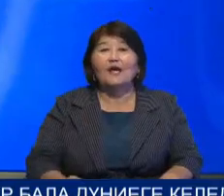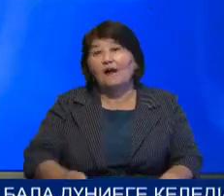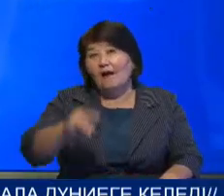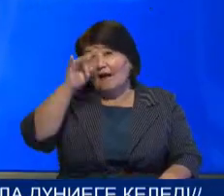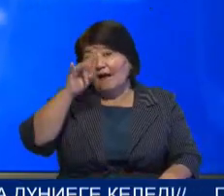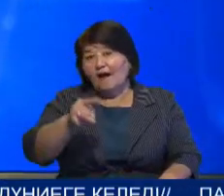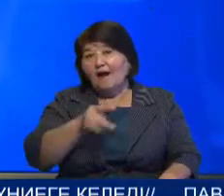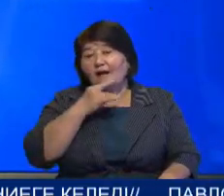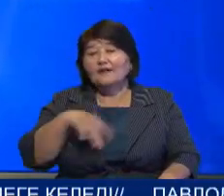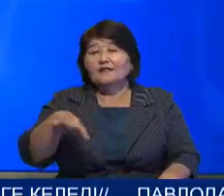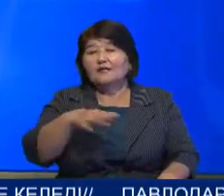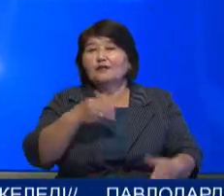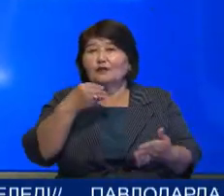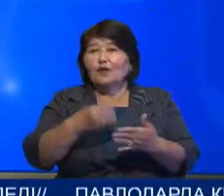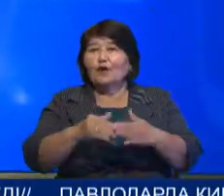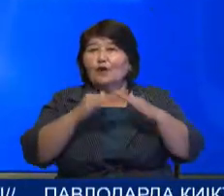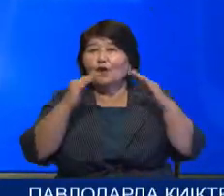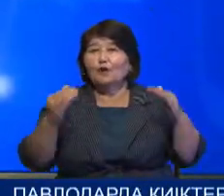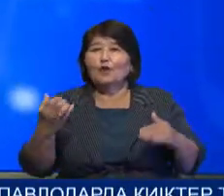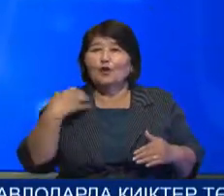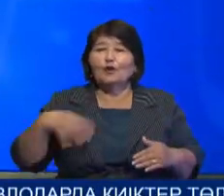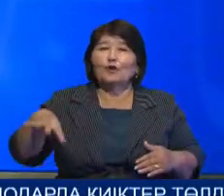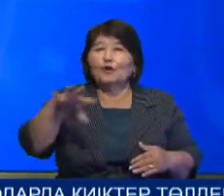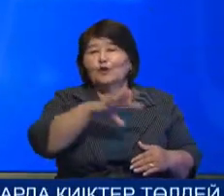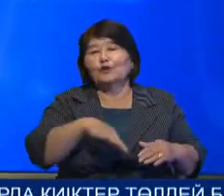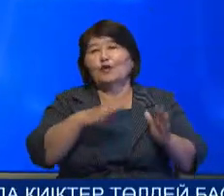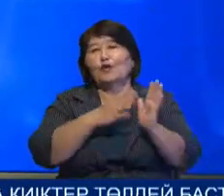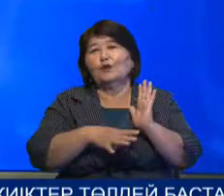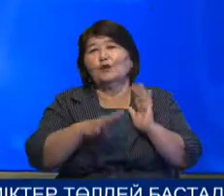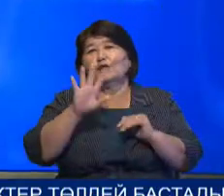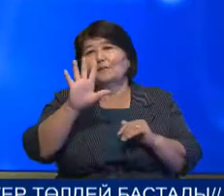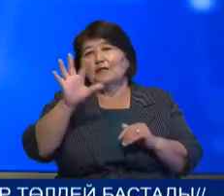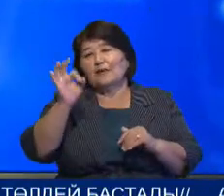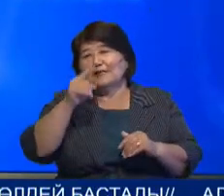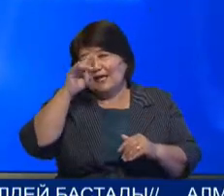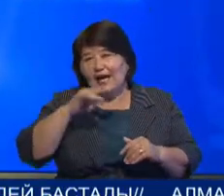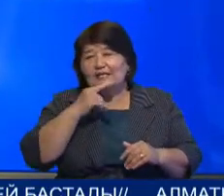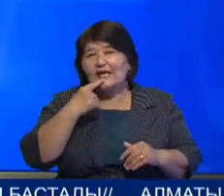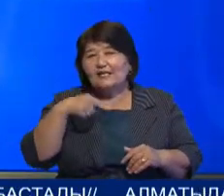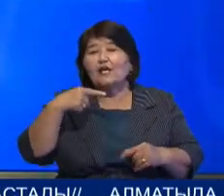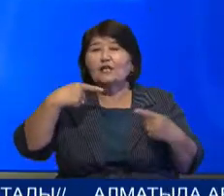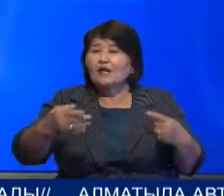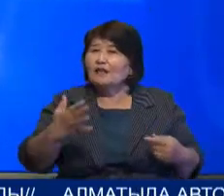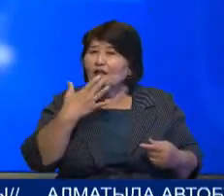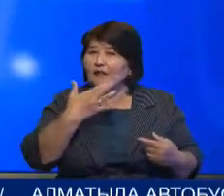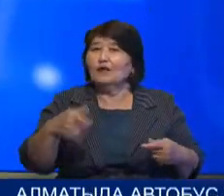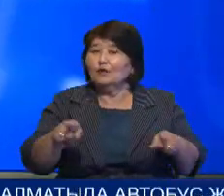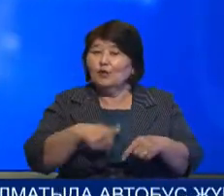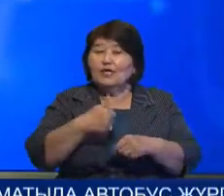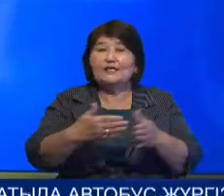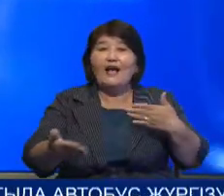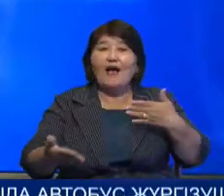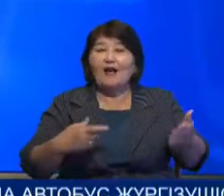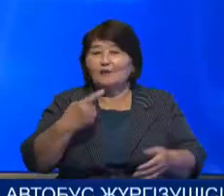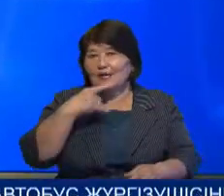Қазақтың қаймағы бұзылмаған құтты қоныс, Қызылорда халқының 95% қазақ тілінде сөйлейді. Тіпті түрлі этнос өкілдерінің негізгі қарым-қатынас